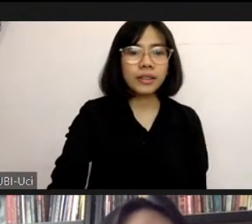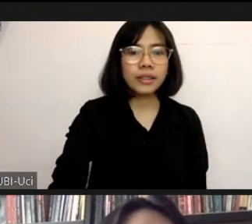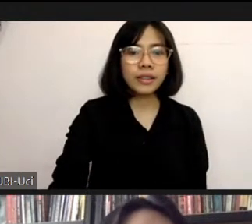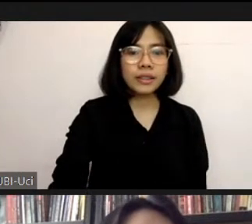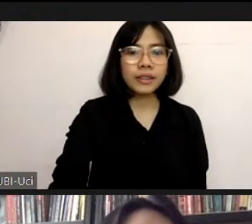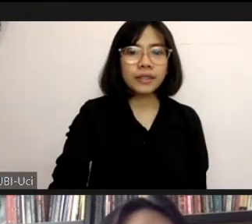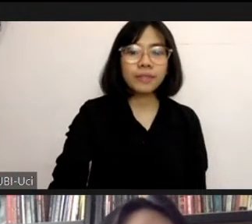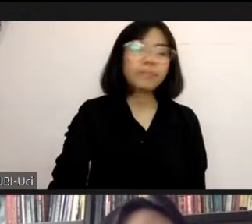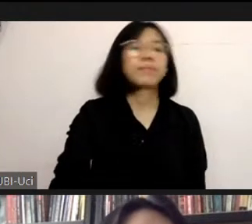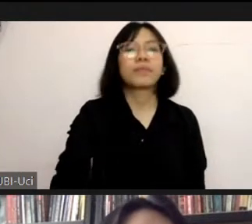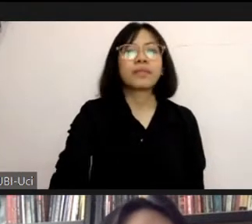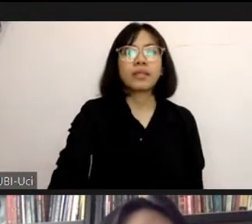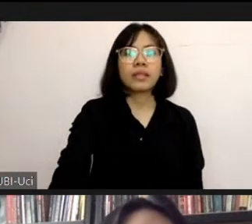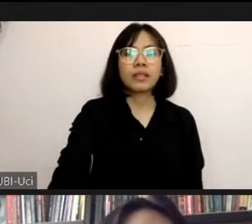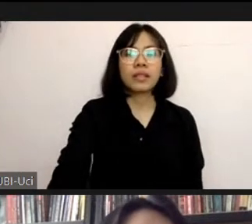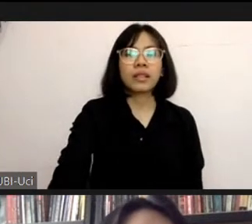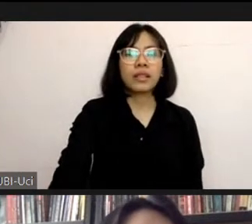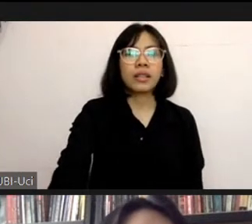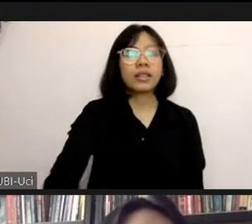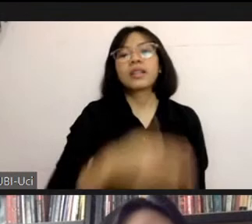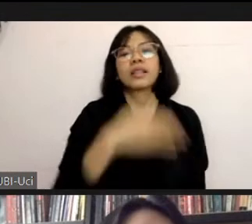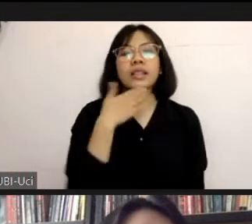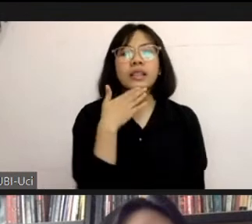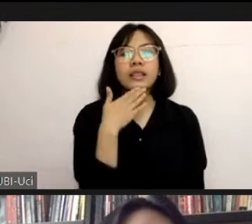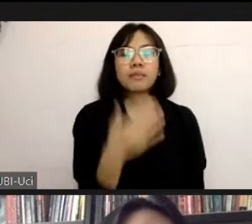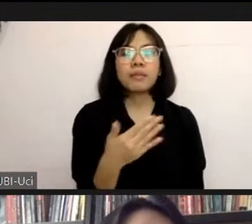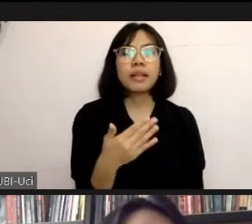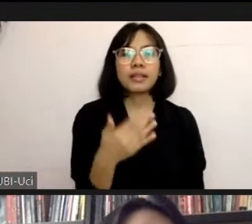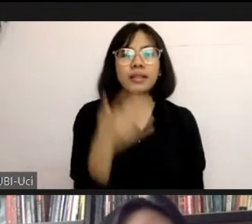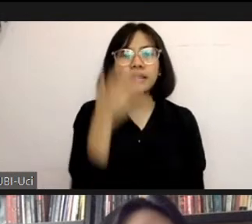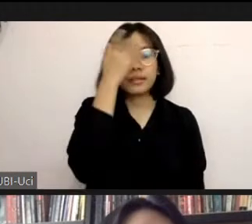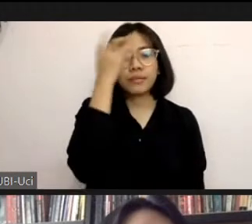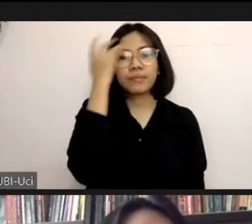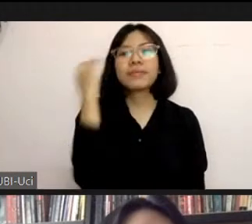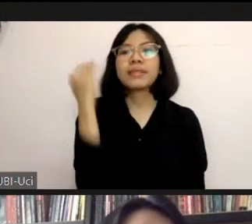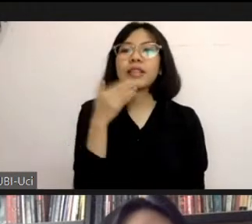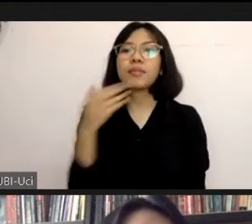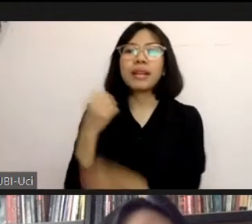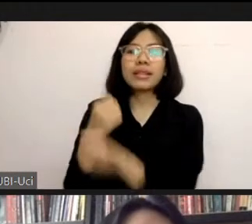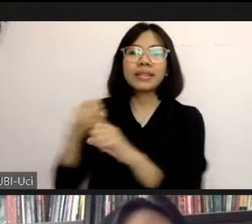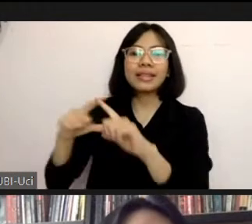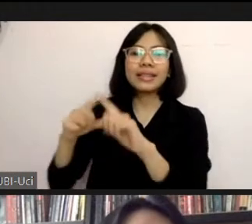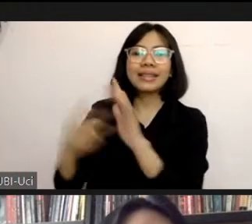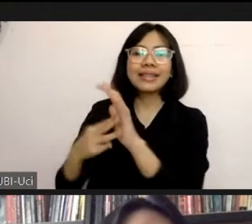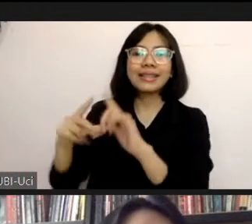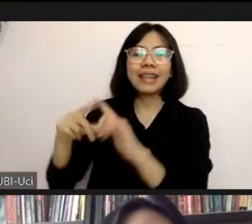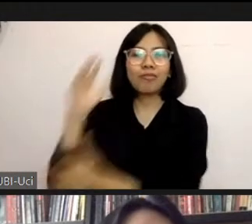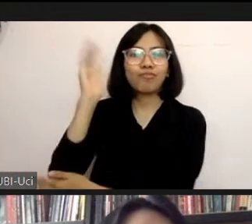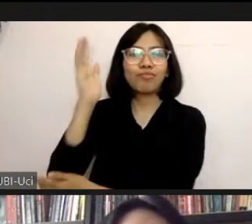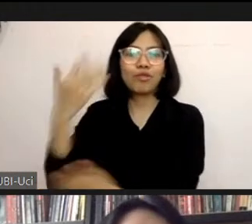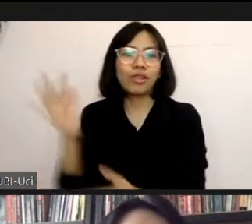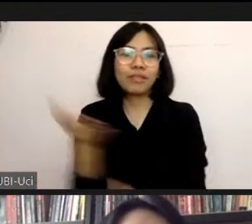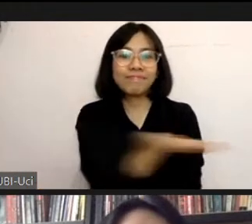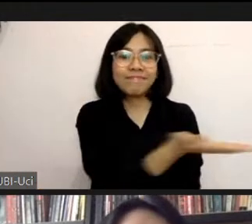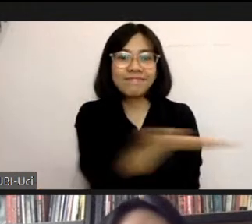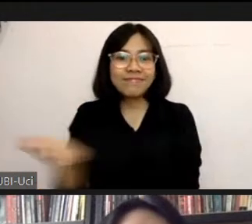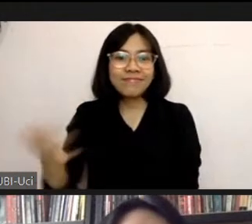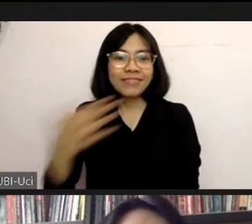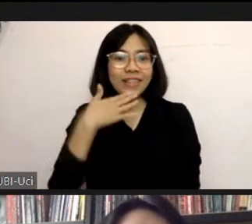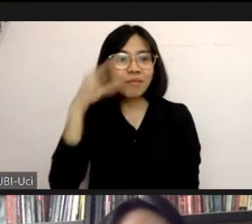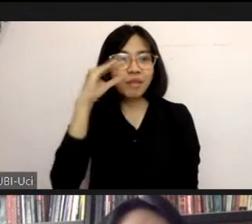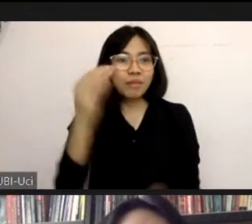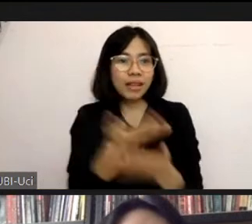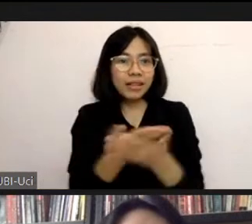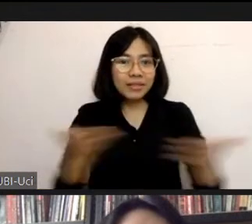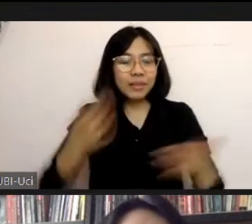Terima kasih, Mas Gama, untuk mengantarnya. Selamat pagi, rekan-rekan semua.